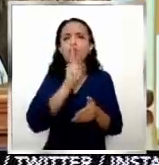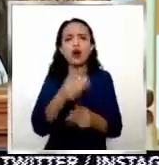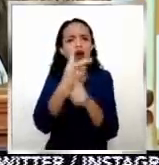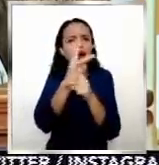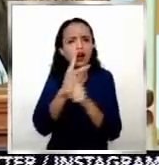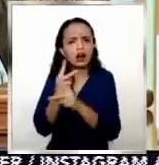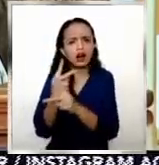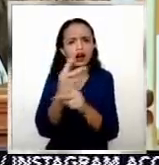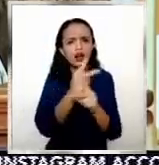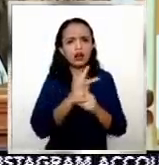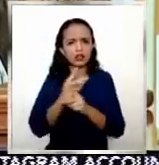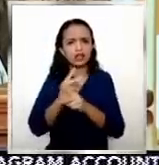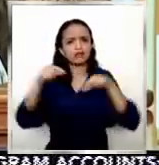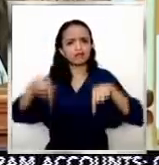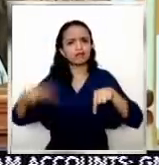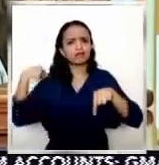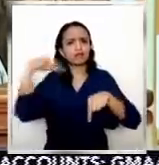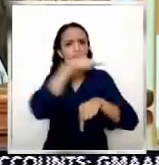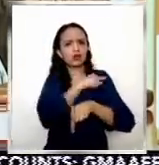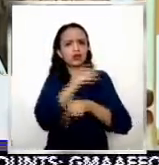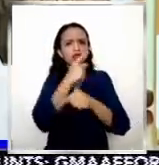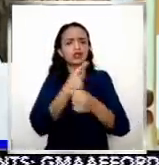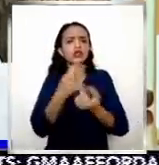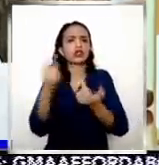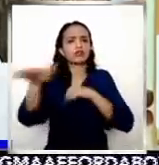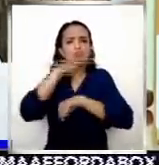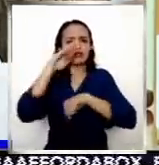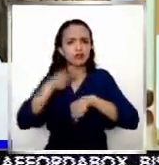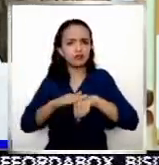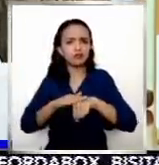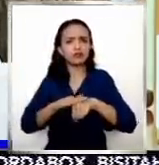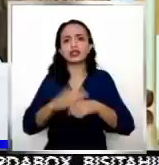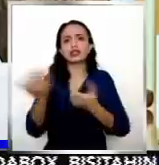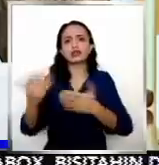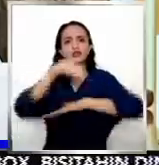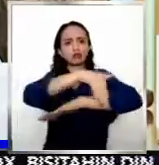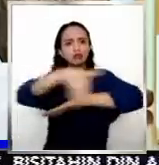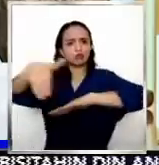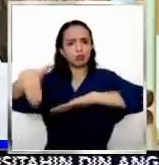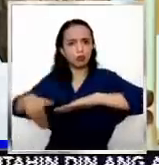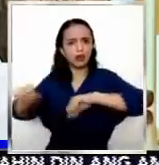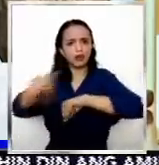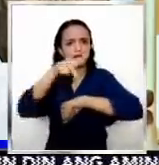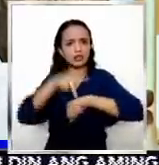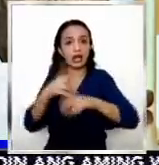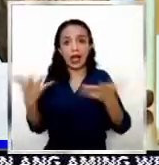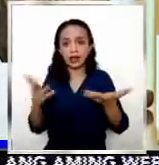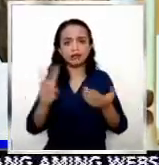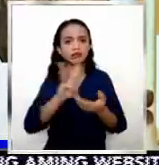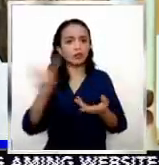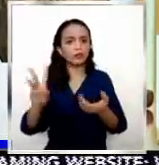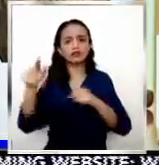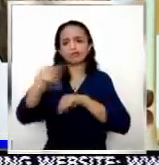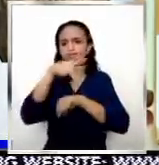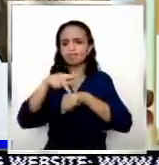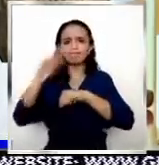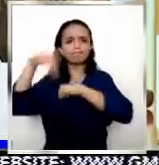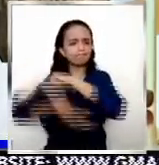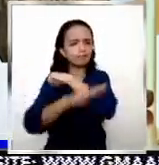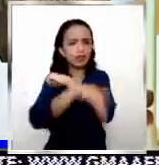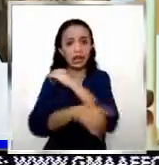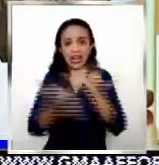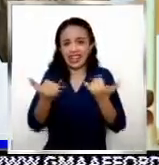sovereignty, particularly our exclusive economic zone in the West Philippine Sea. As of now,